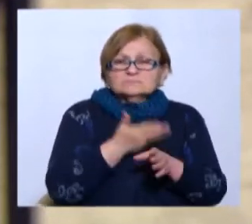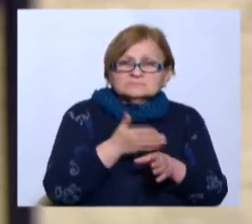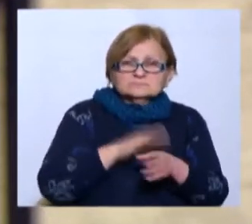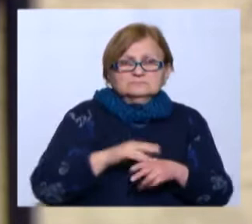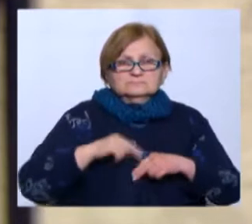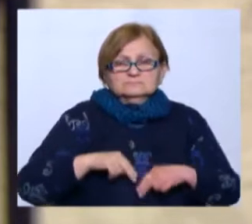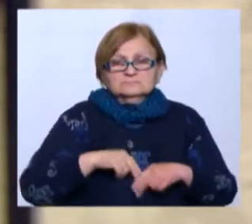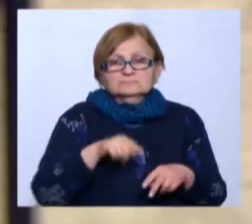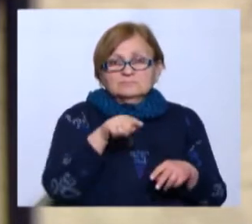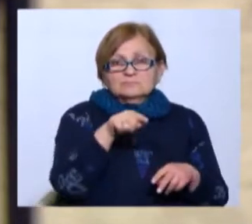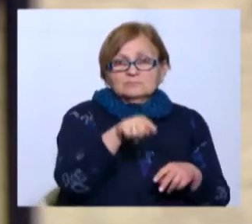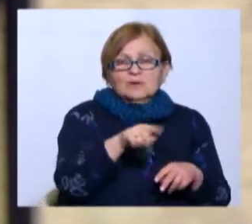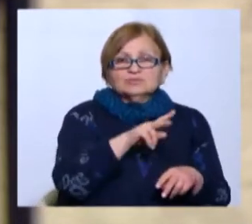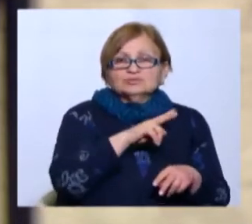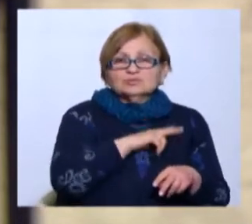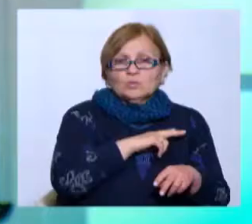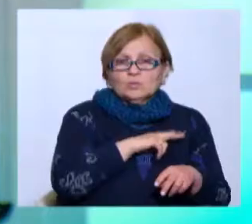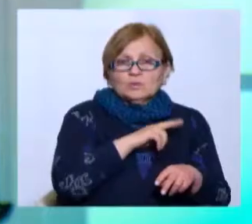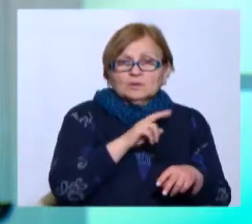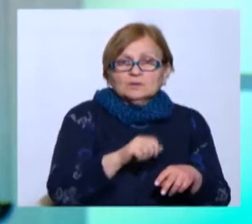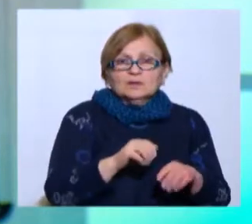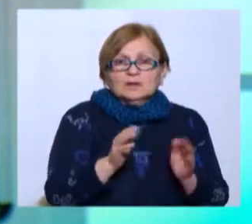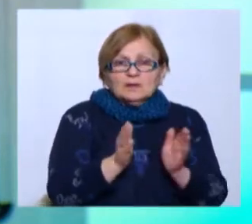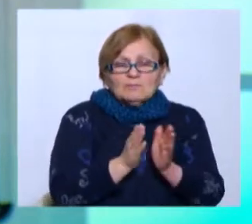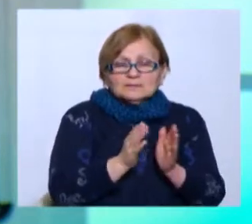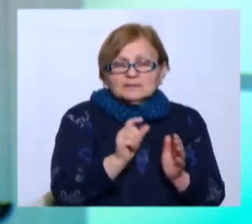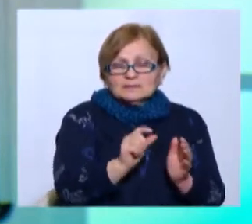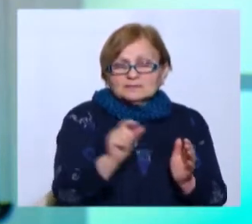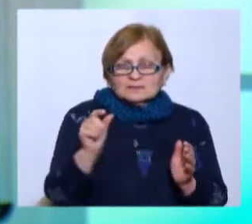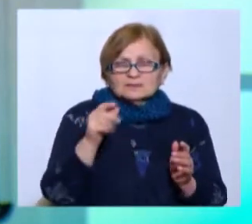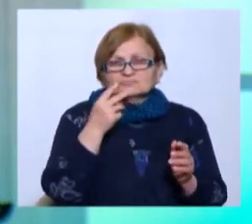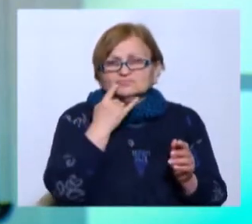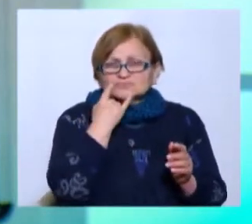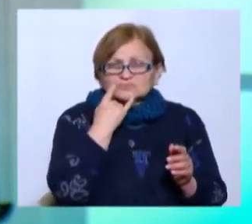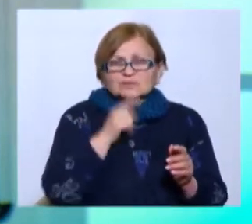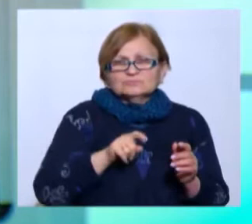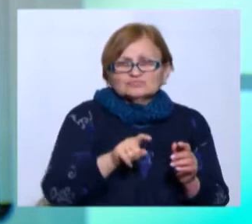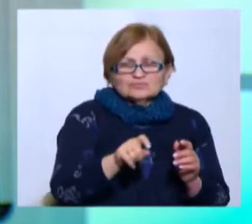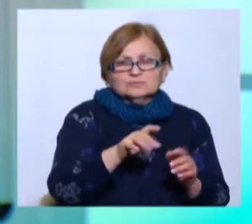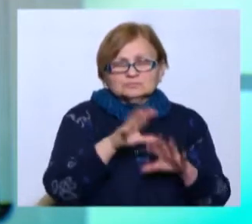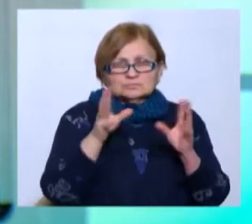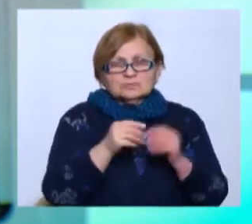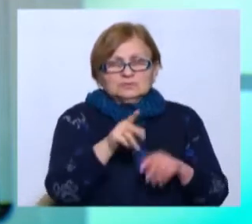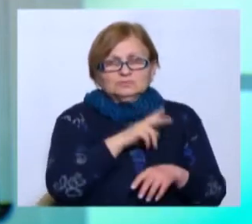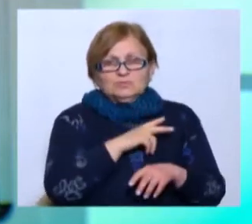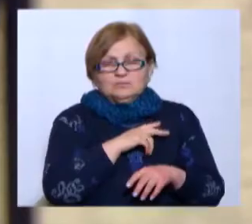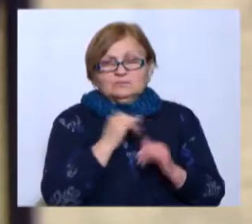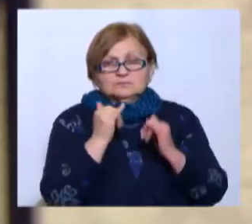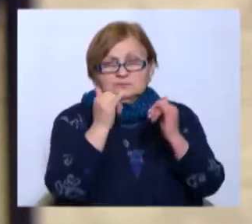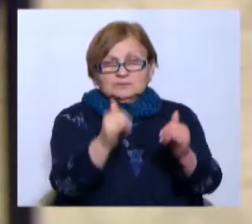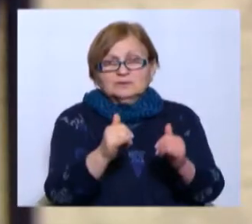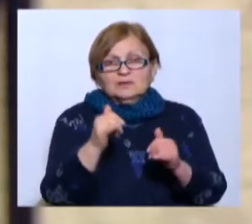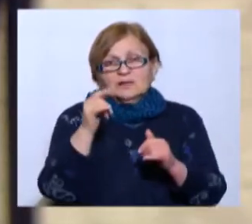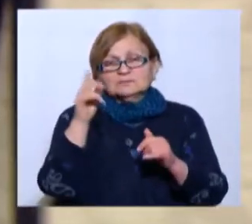მუშაობის წყალობით მან შეაყვარა ყველა პაწაწინა არსებას თავი, რისი წყალობითაც უფლისწულმა იგი იპოვნა. მოდით ახლა